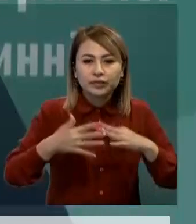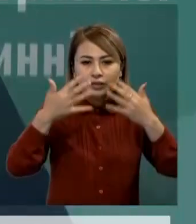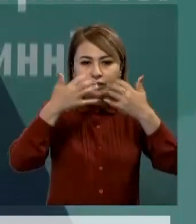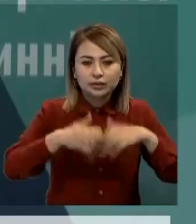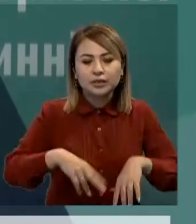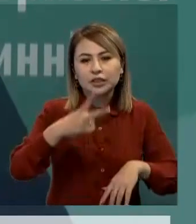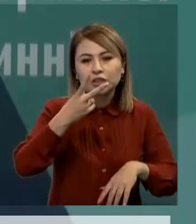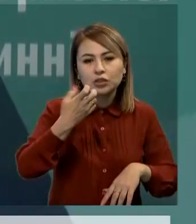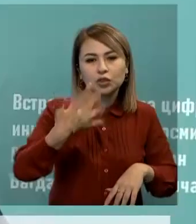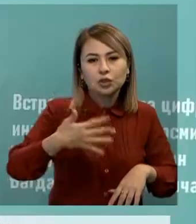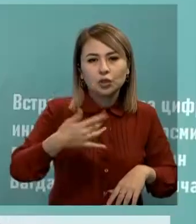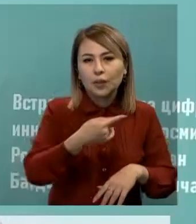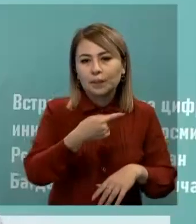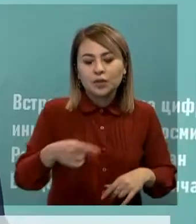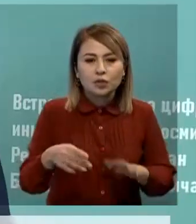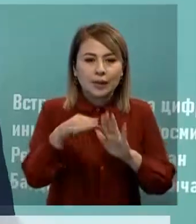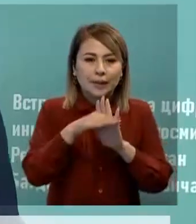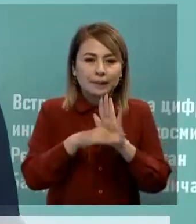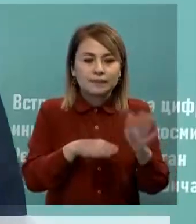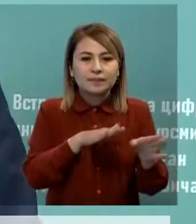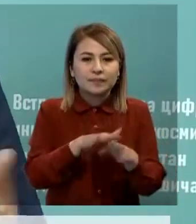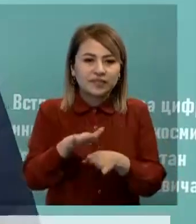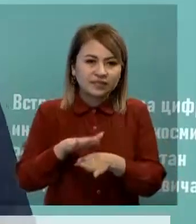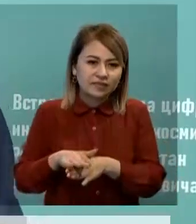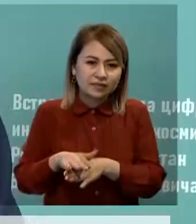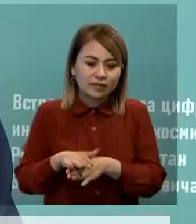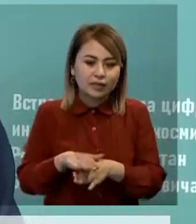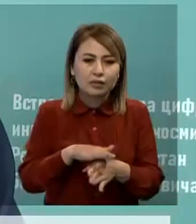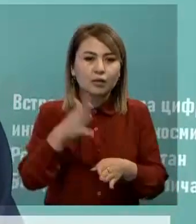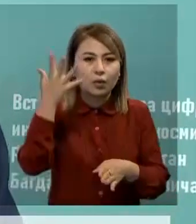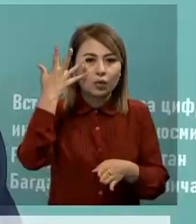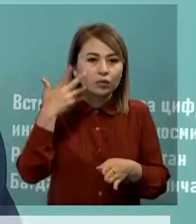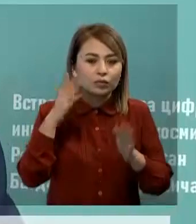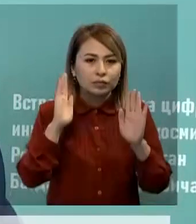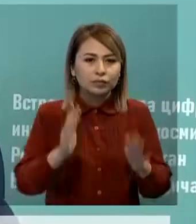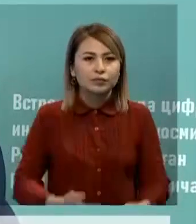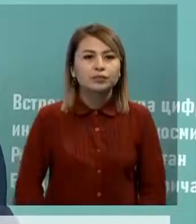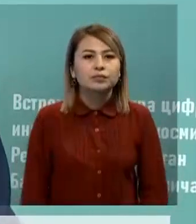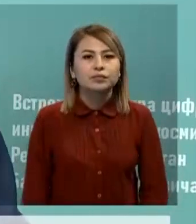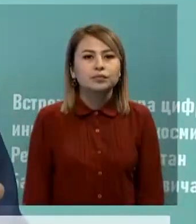болсақ, 250 минус деген программаны, бағдарламаны іске асыратын боламыз.